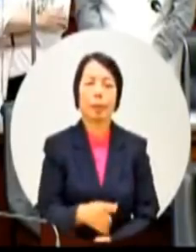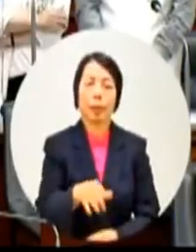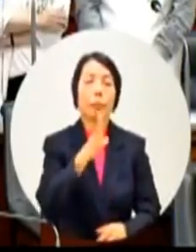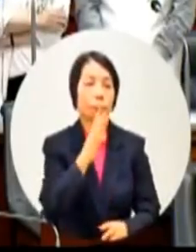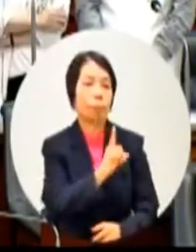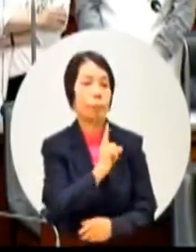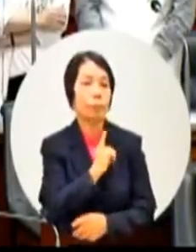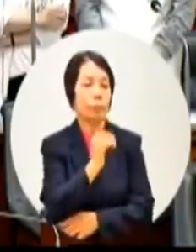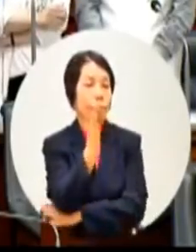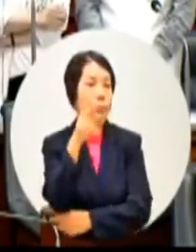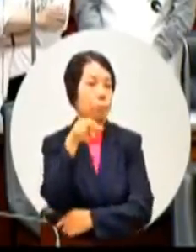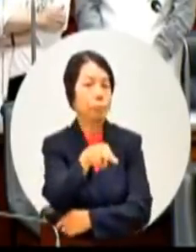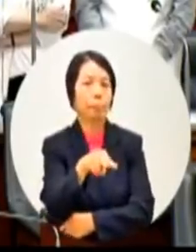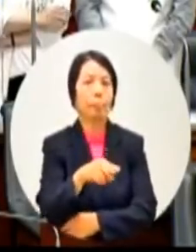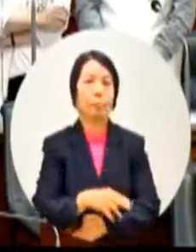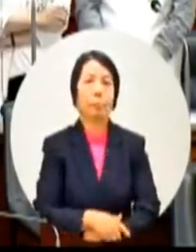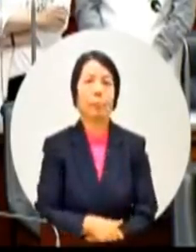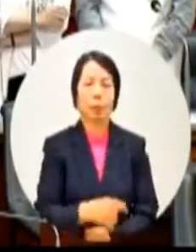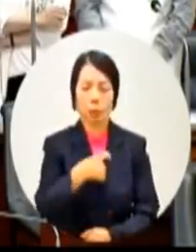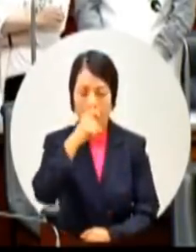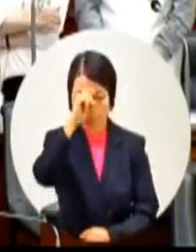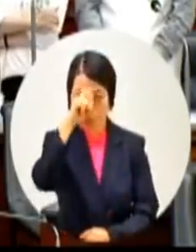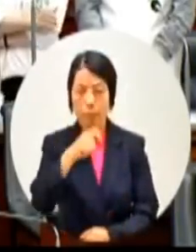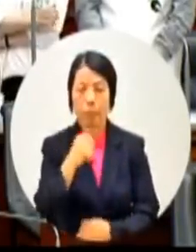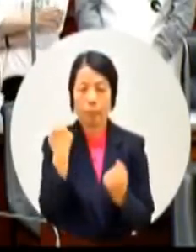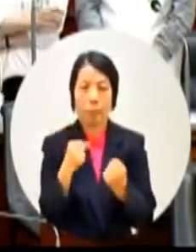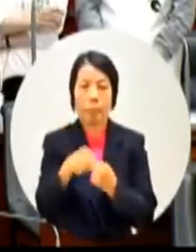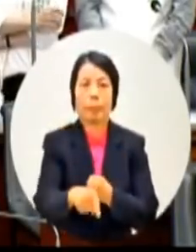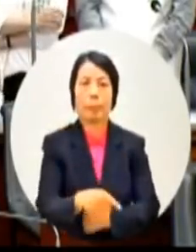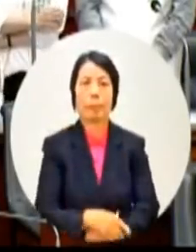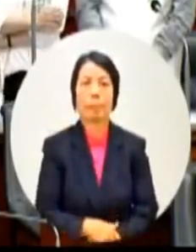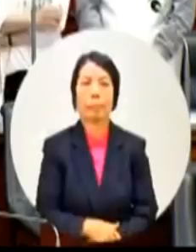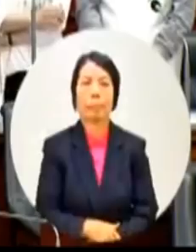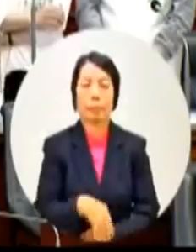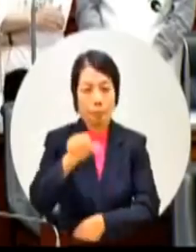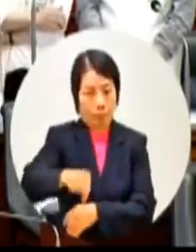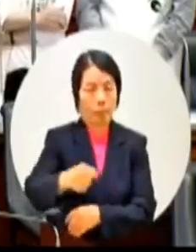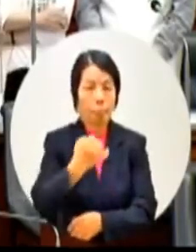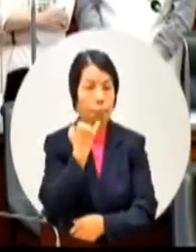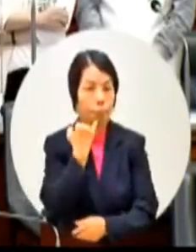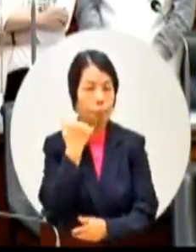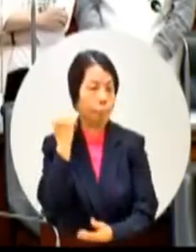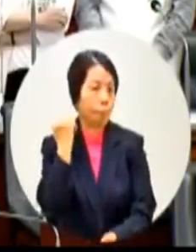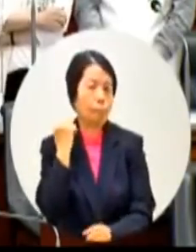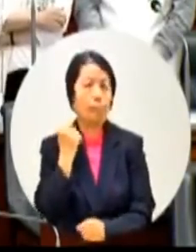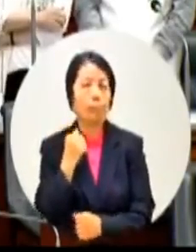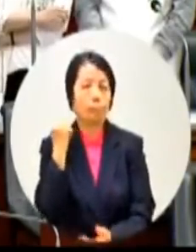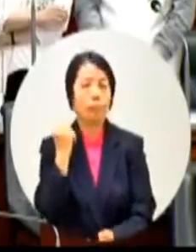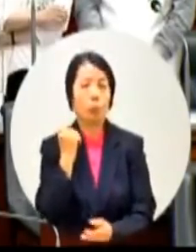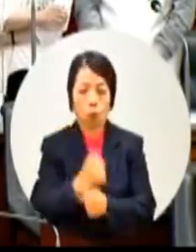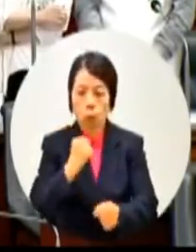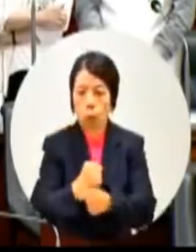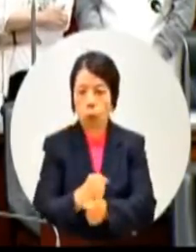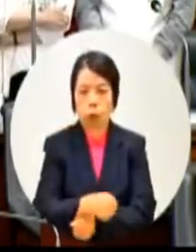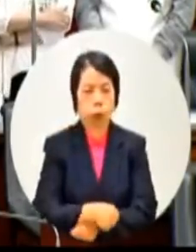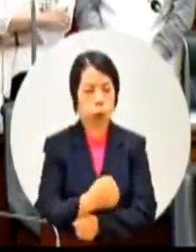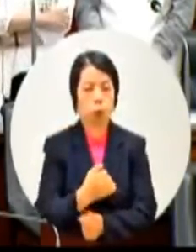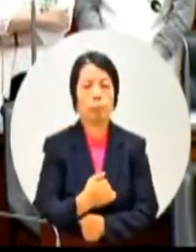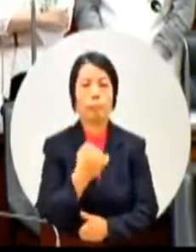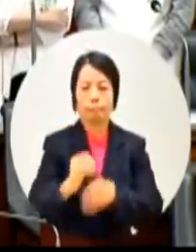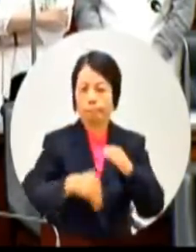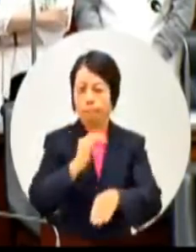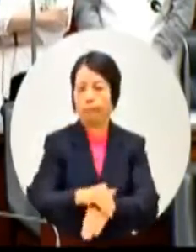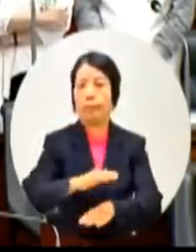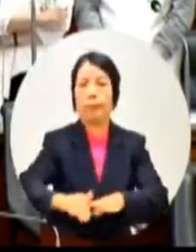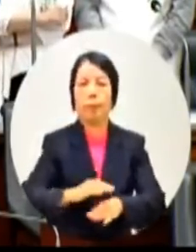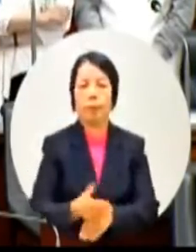希望你在这里承诺做到，我当然希望，但是你要向高雄市民在议事厅承诺